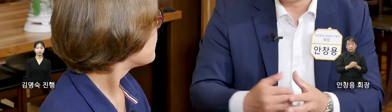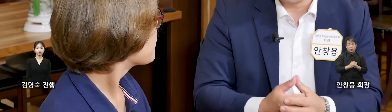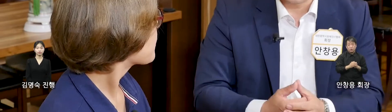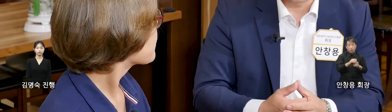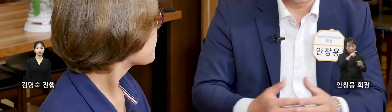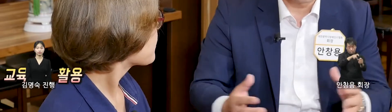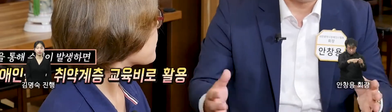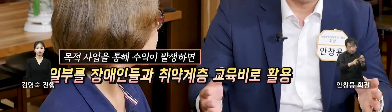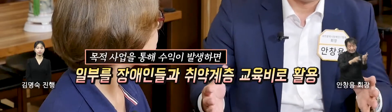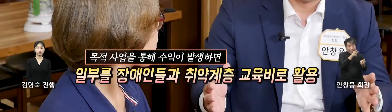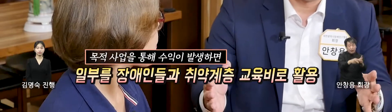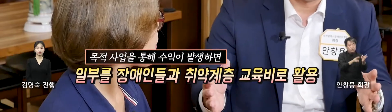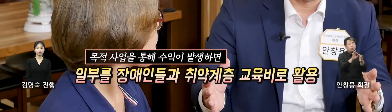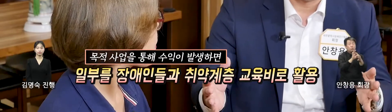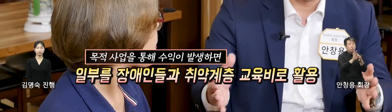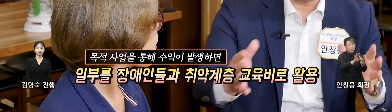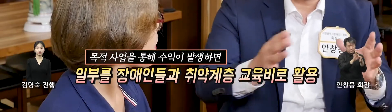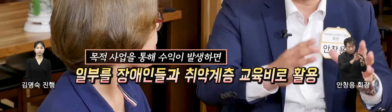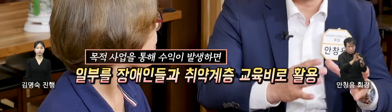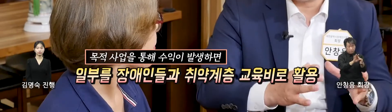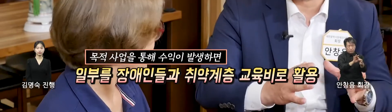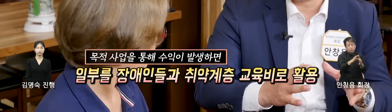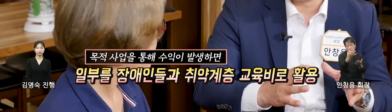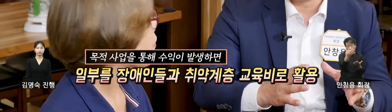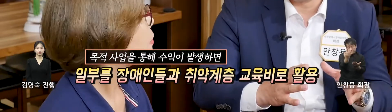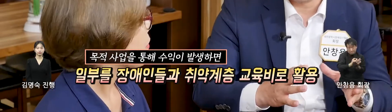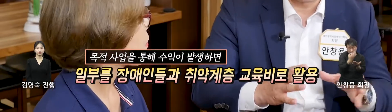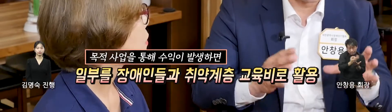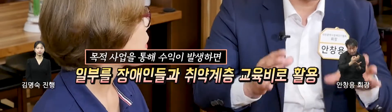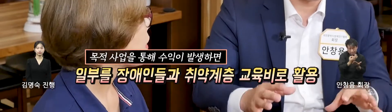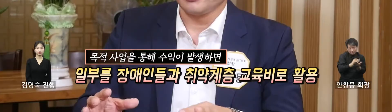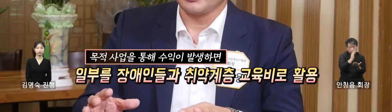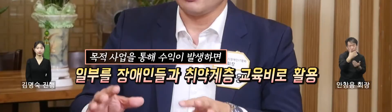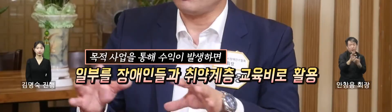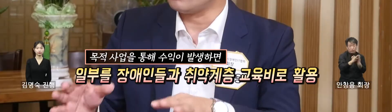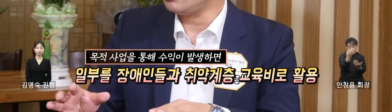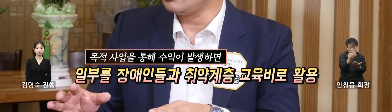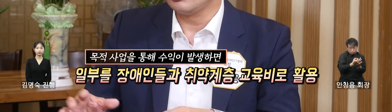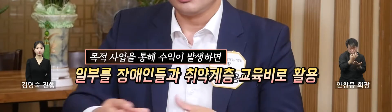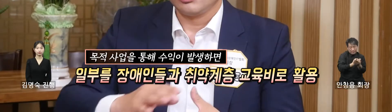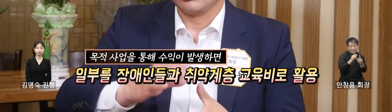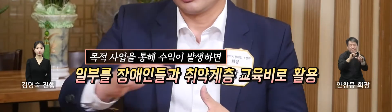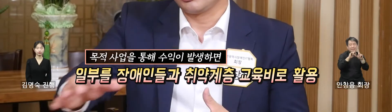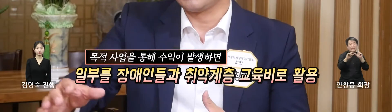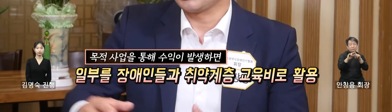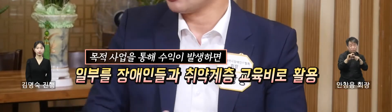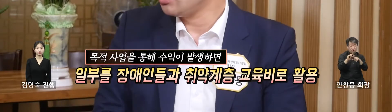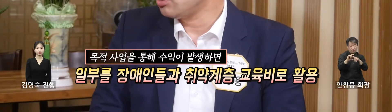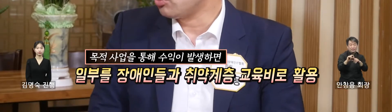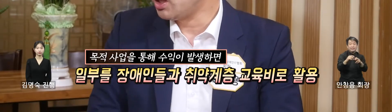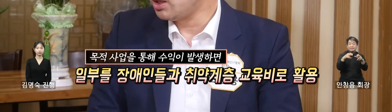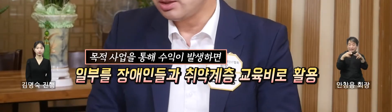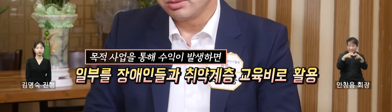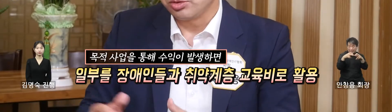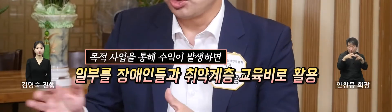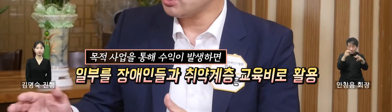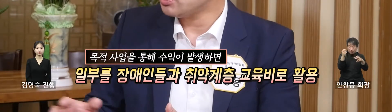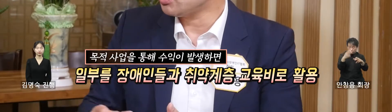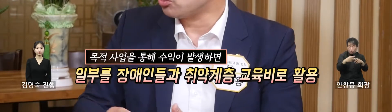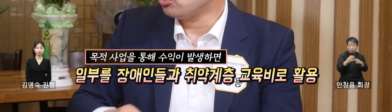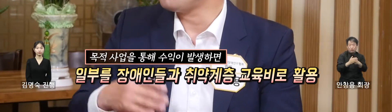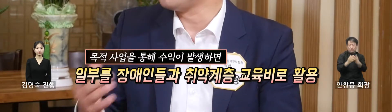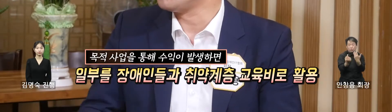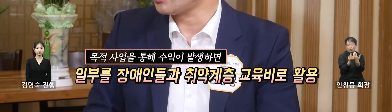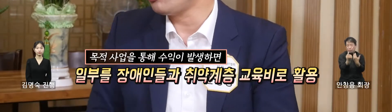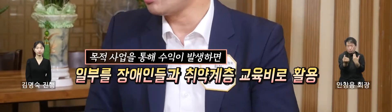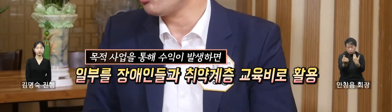목적 사업을 통해서 어떤 이제 수익을 발생하게 되면 이 수익금의 일부를 우리 장애인들과